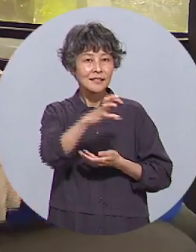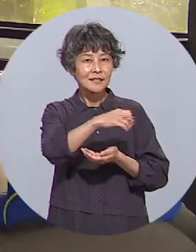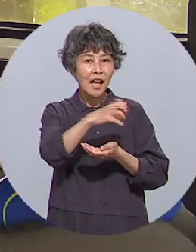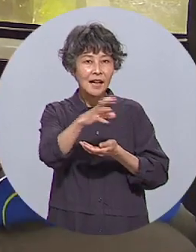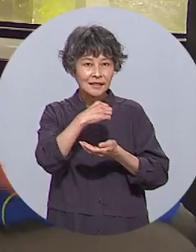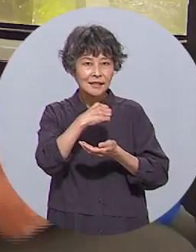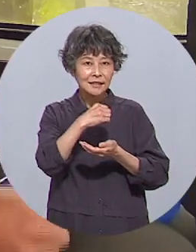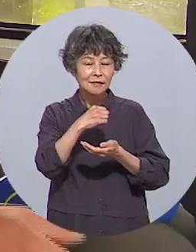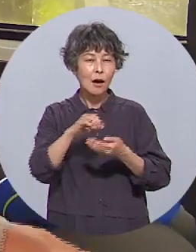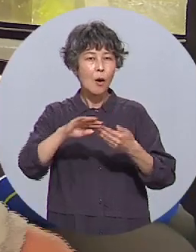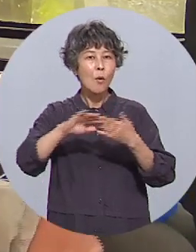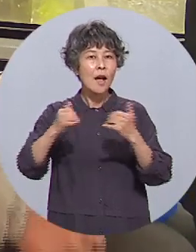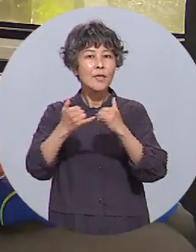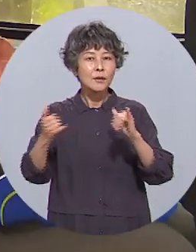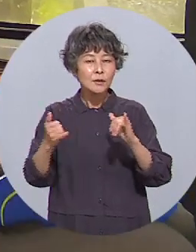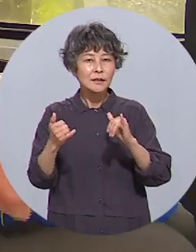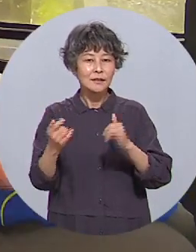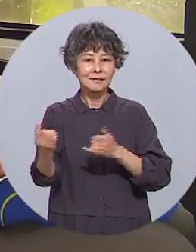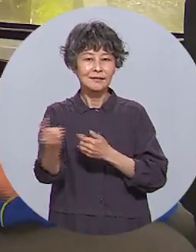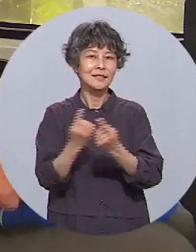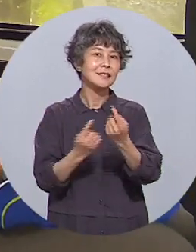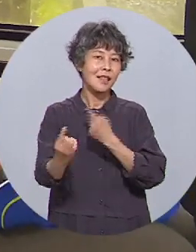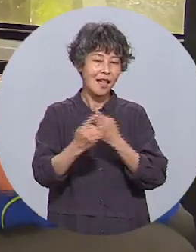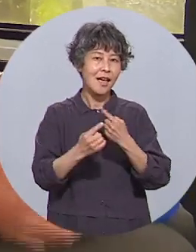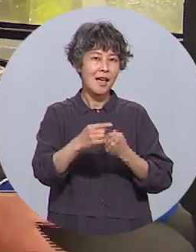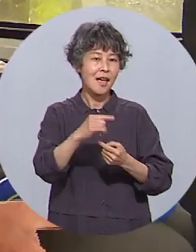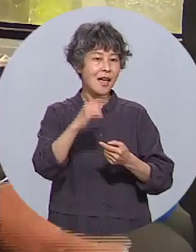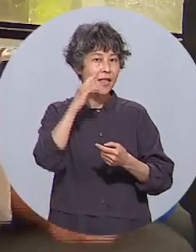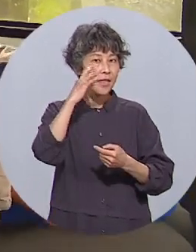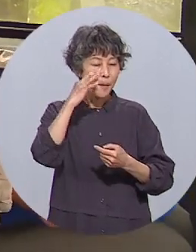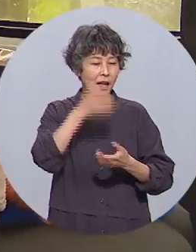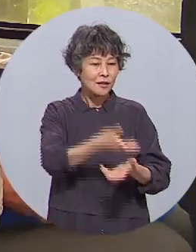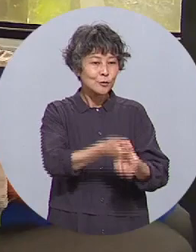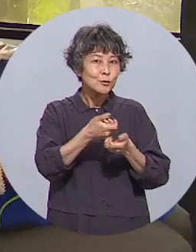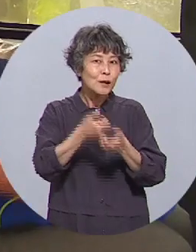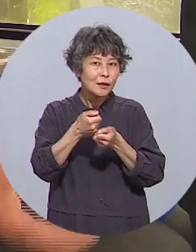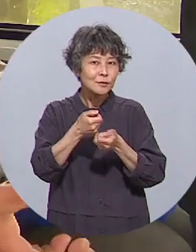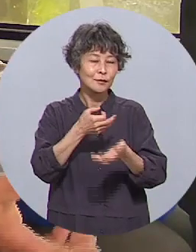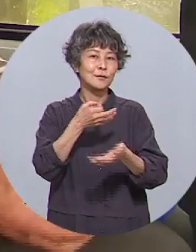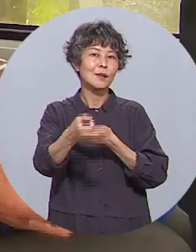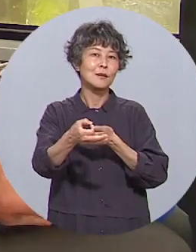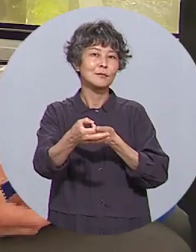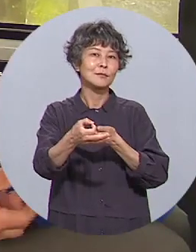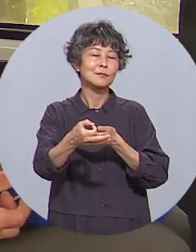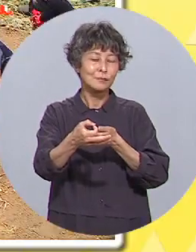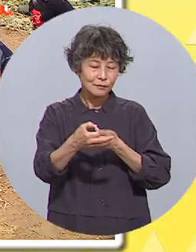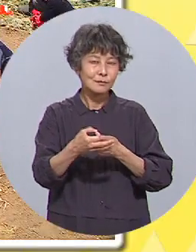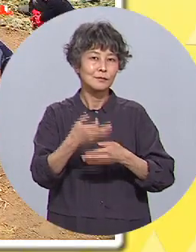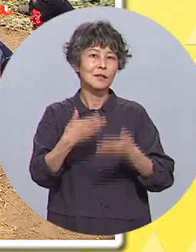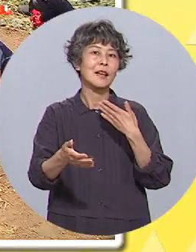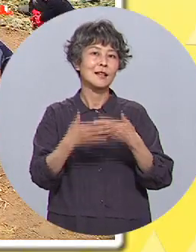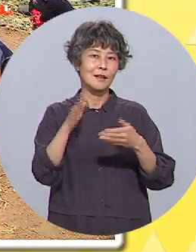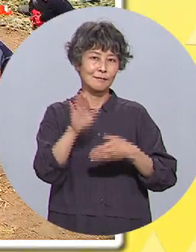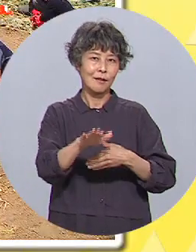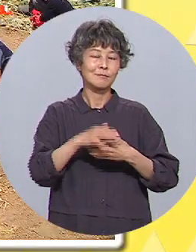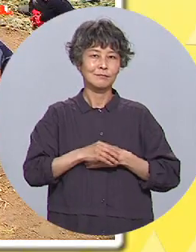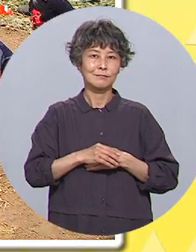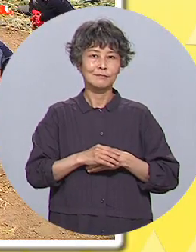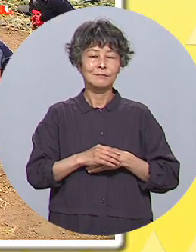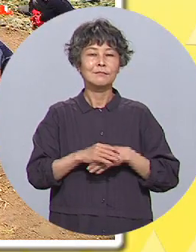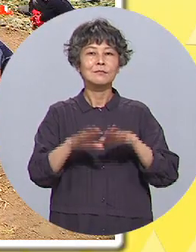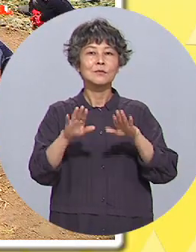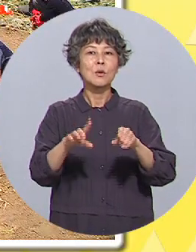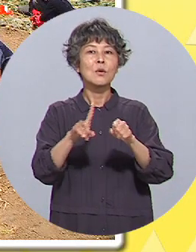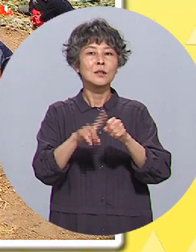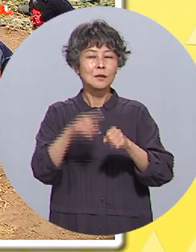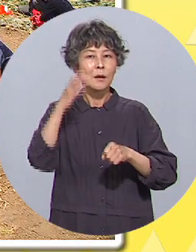ような他の方にですね、玉ねぎ収穫してもらってそれを買っていってもらうって形なんです。 今年の玉